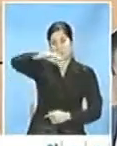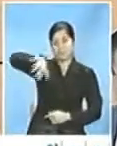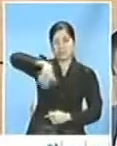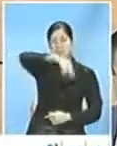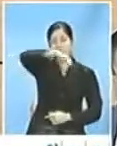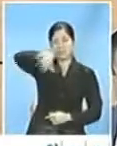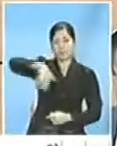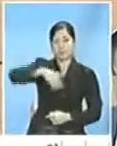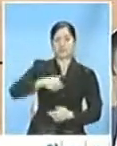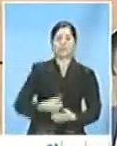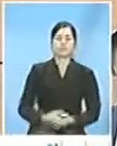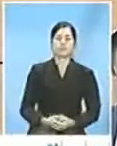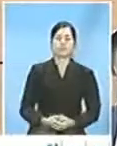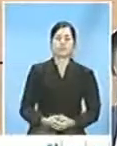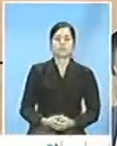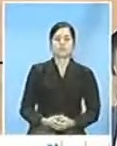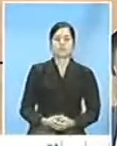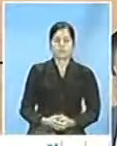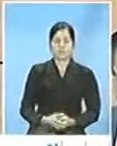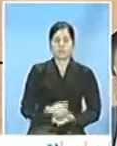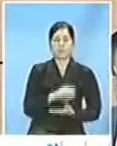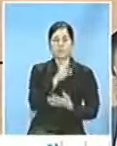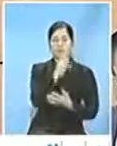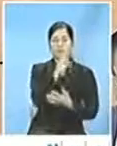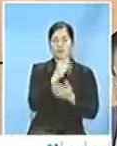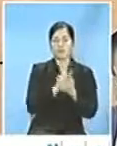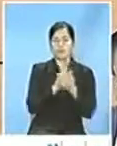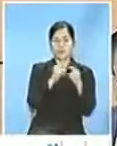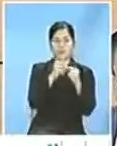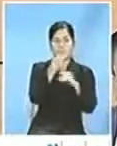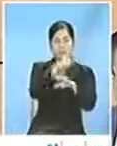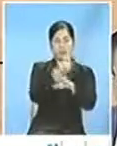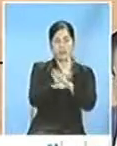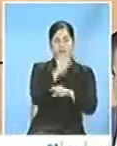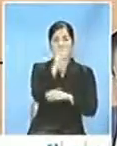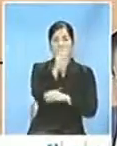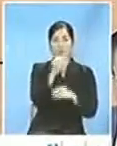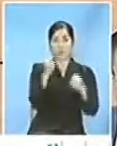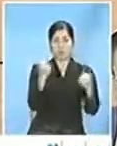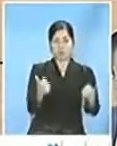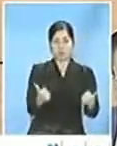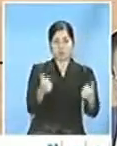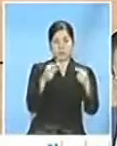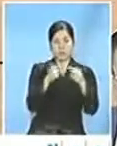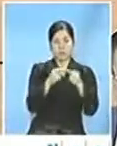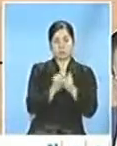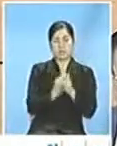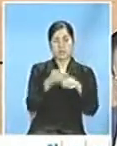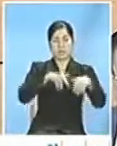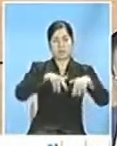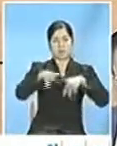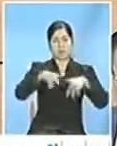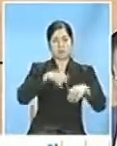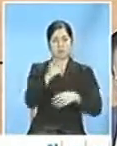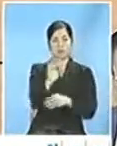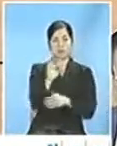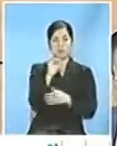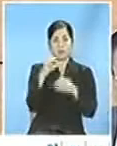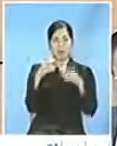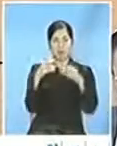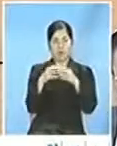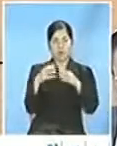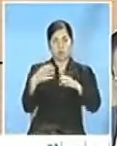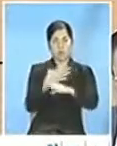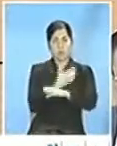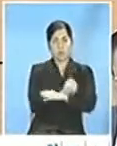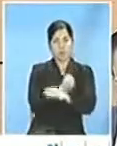แน่นอนท่านประธานครับถ้าท่านประธานจะบอกว่าวันนี้ประชาชนเลือกพรรคไหนมาประชาชนยังยืนข้างอ